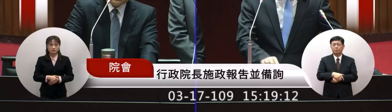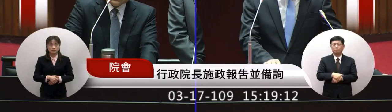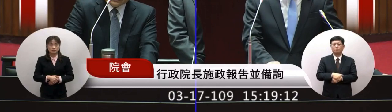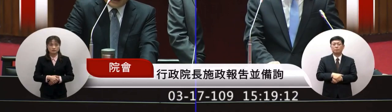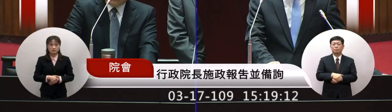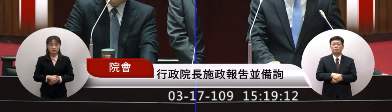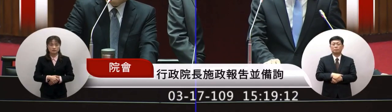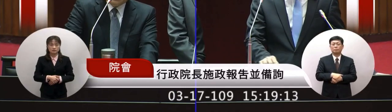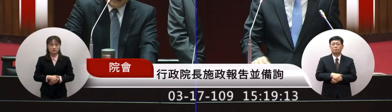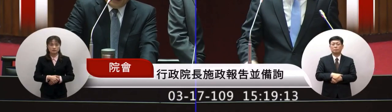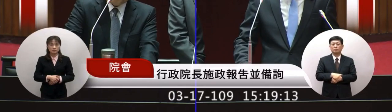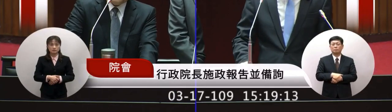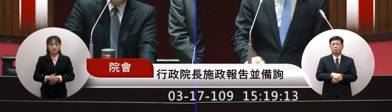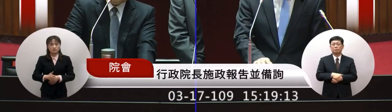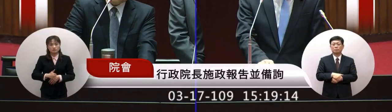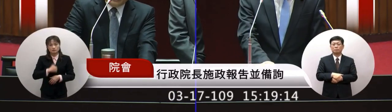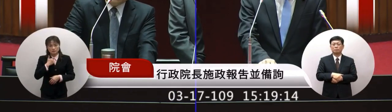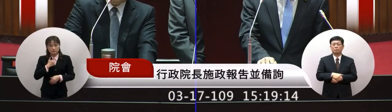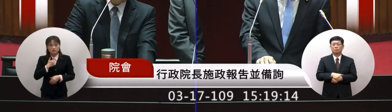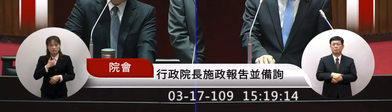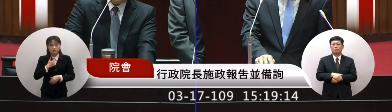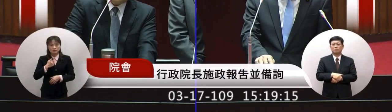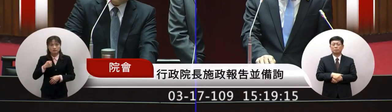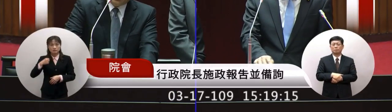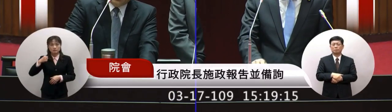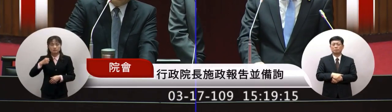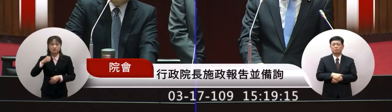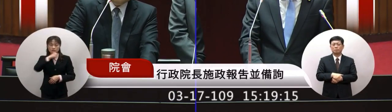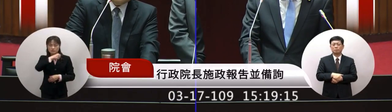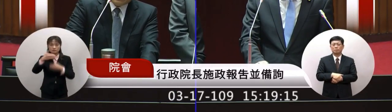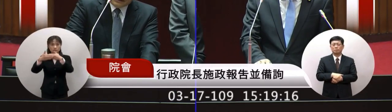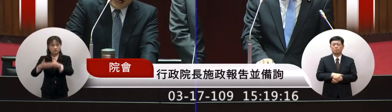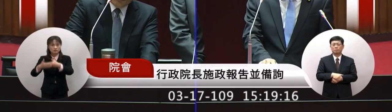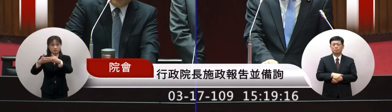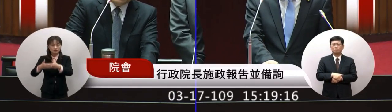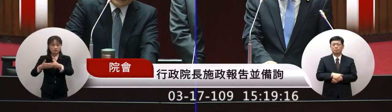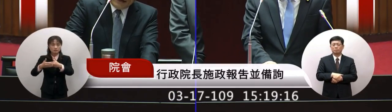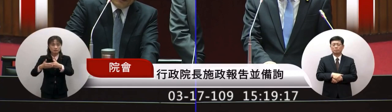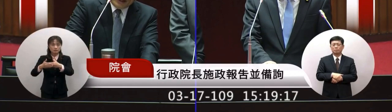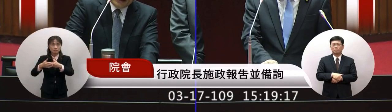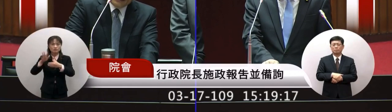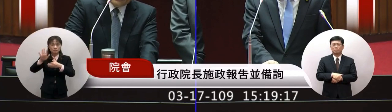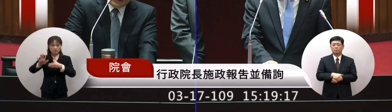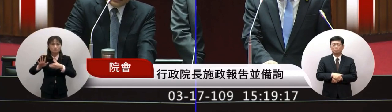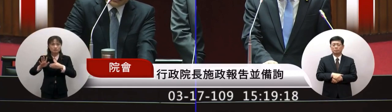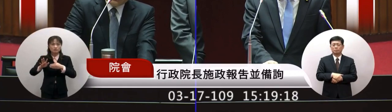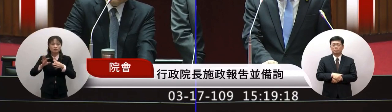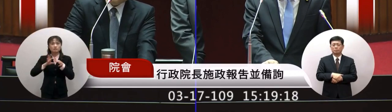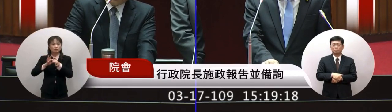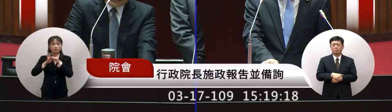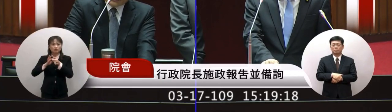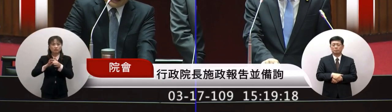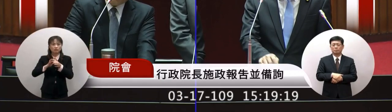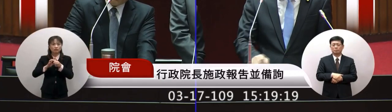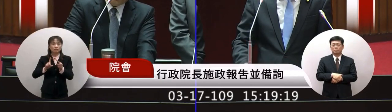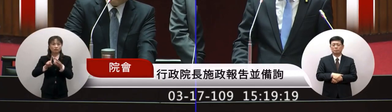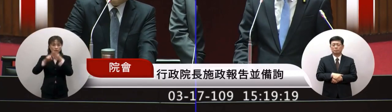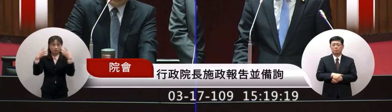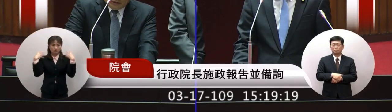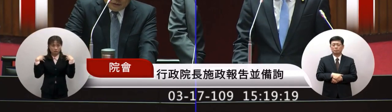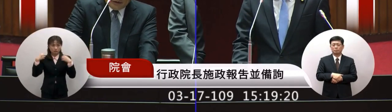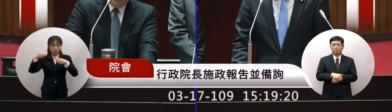我们事实上两边虽然中间都有相关的单位，其实都是政